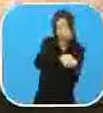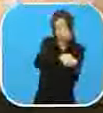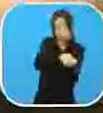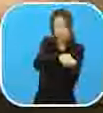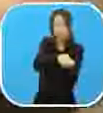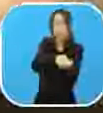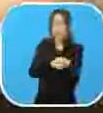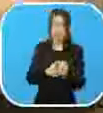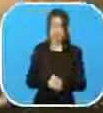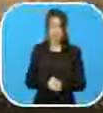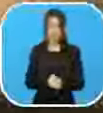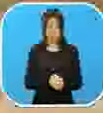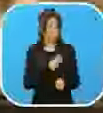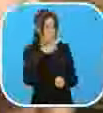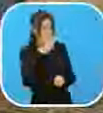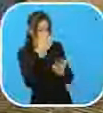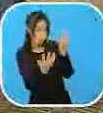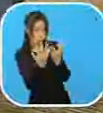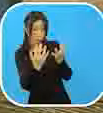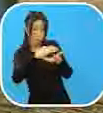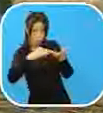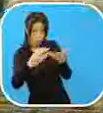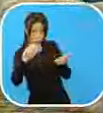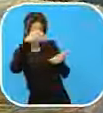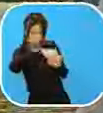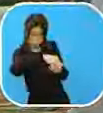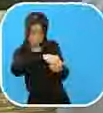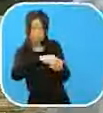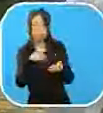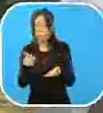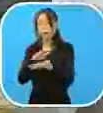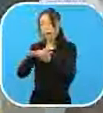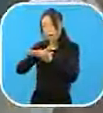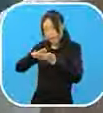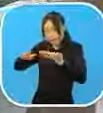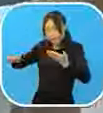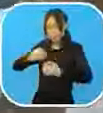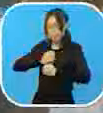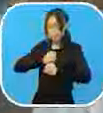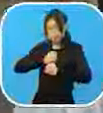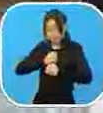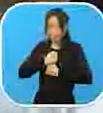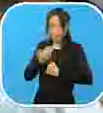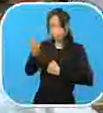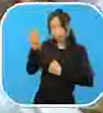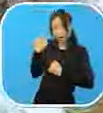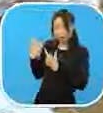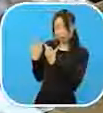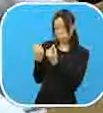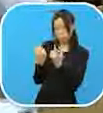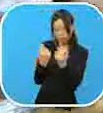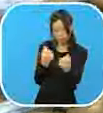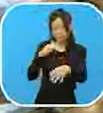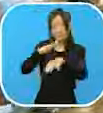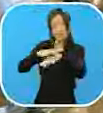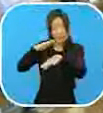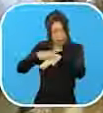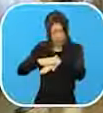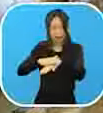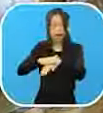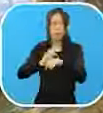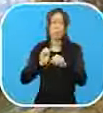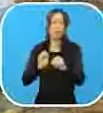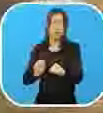。 直接藁に入れるんですね。 衛生面に気をつけて、昔ながらの伝統製法をきちっと守